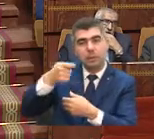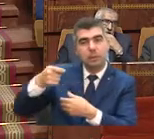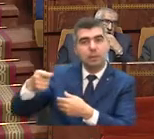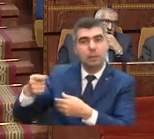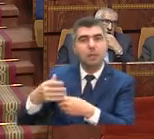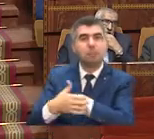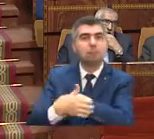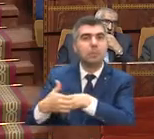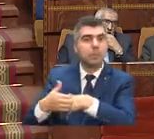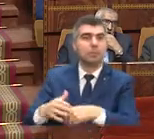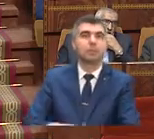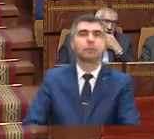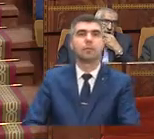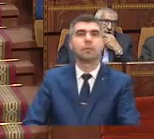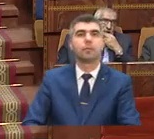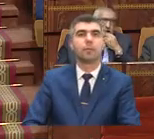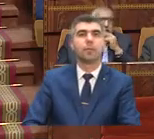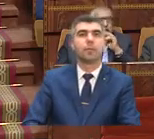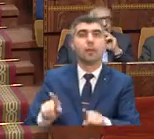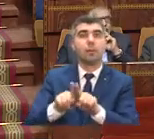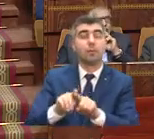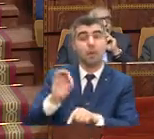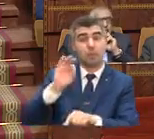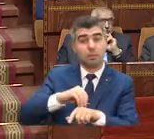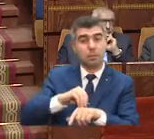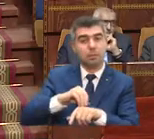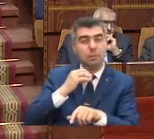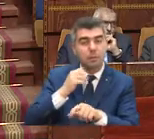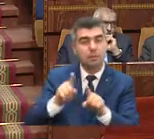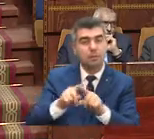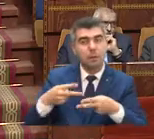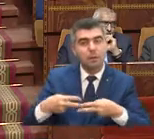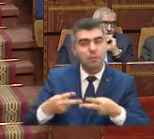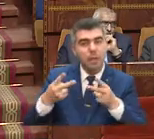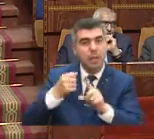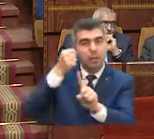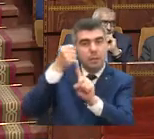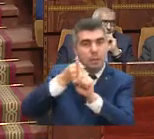الوزير، الإنجاح ديال هذا الورش سيكون له الأثر